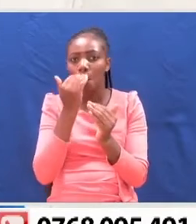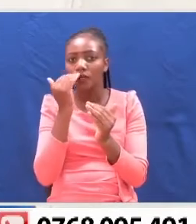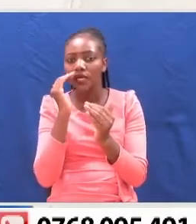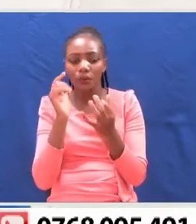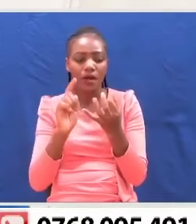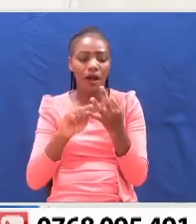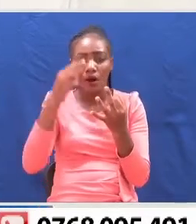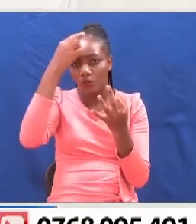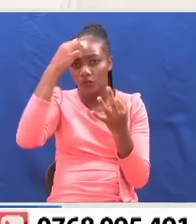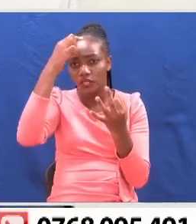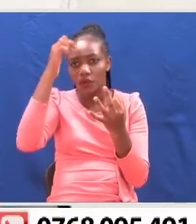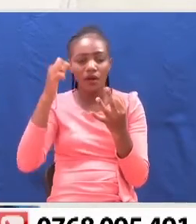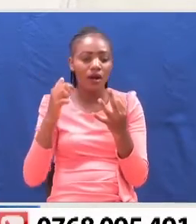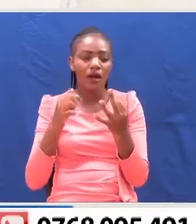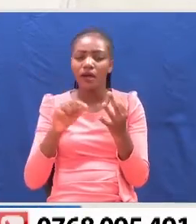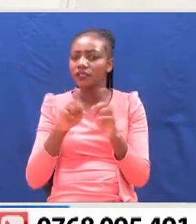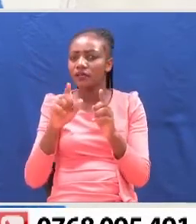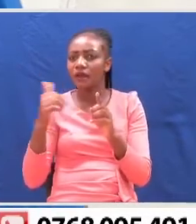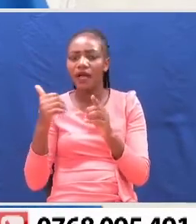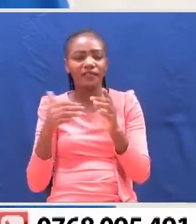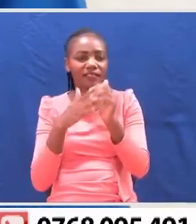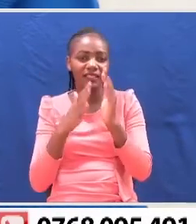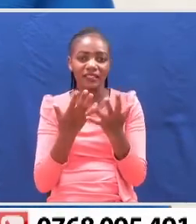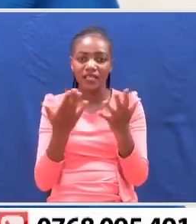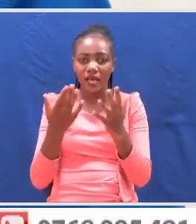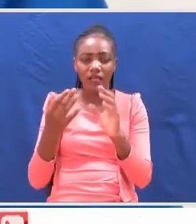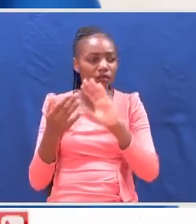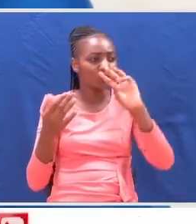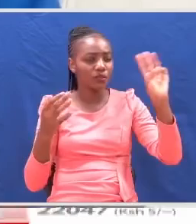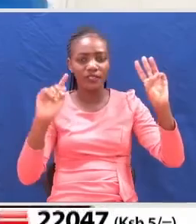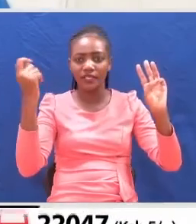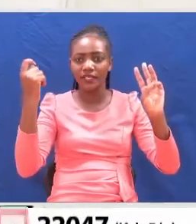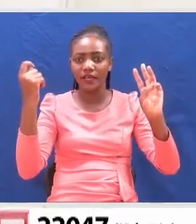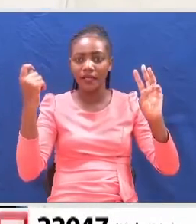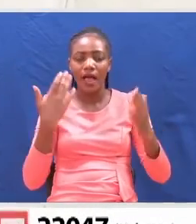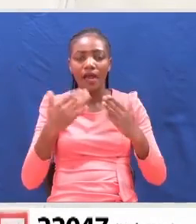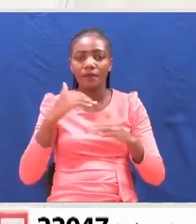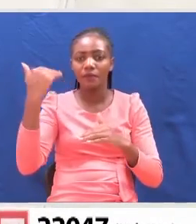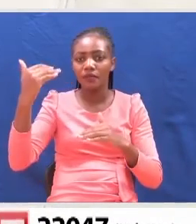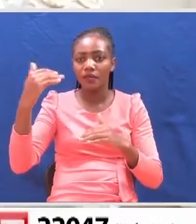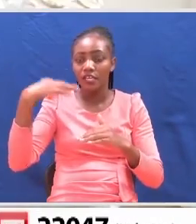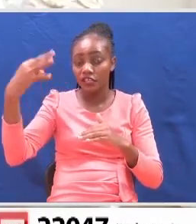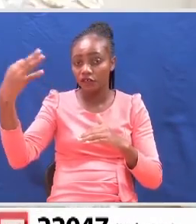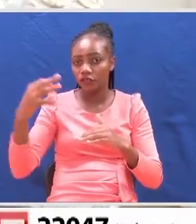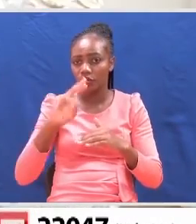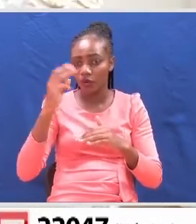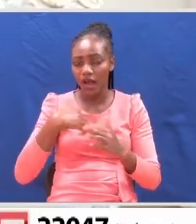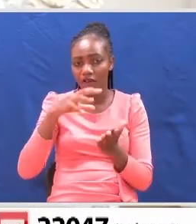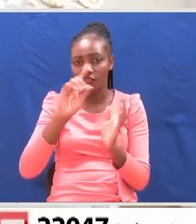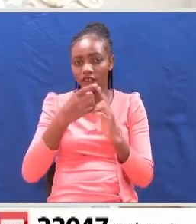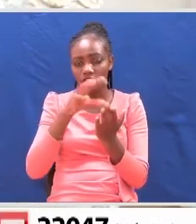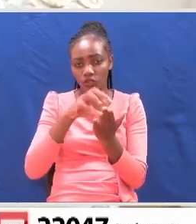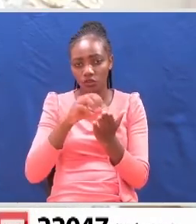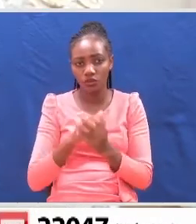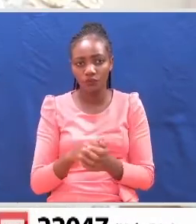na wengine wa Malwa wengine. Kwa hivyo wananchi, muda utafika tu na utaona watu watasema ni huyo. Ni huyu ndio tunataka sisi tupote.